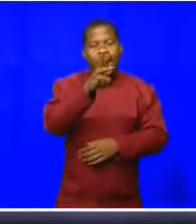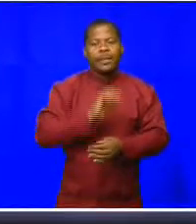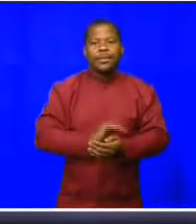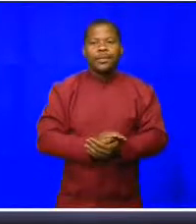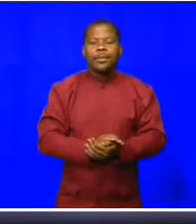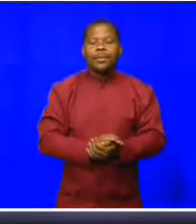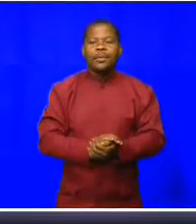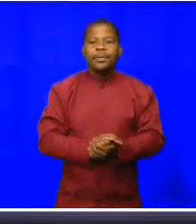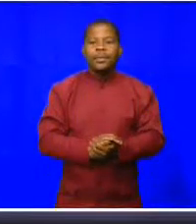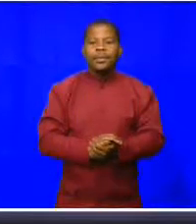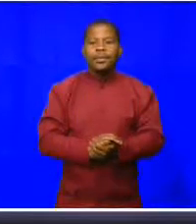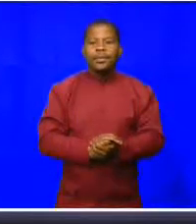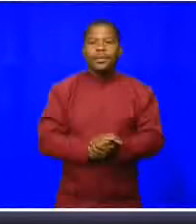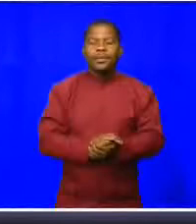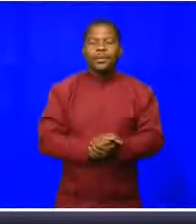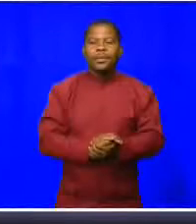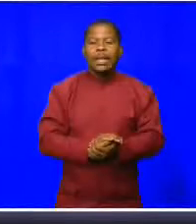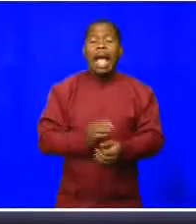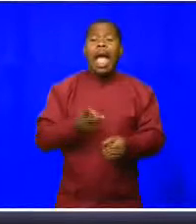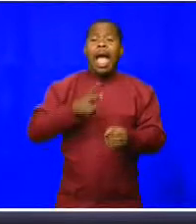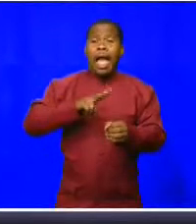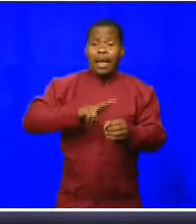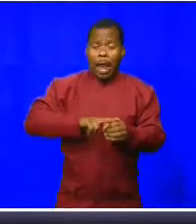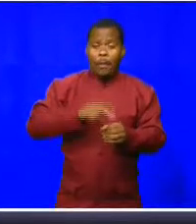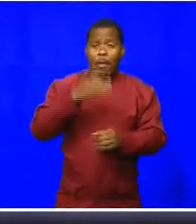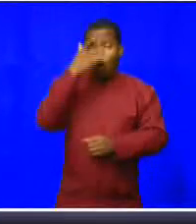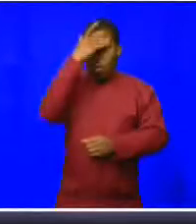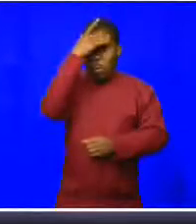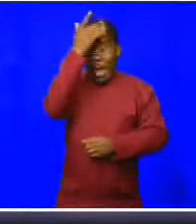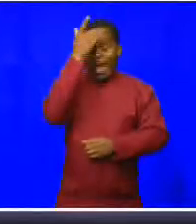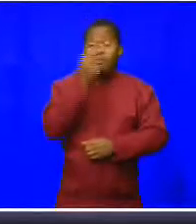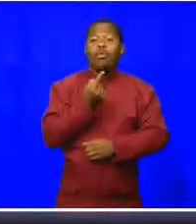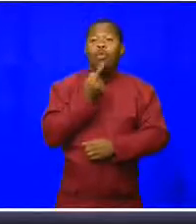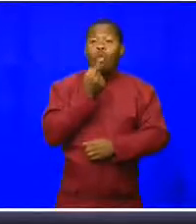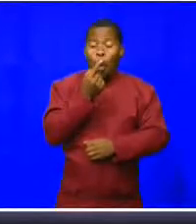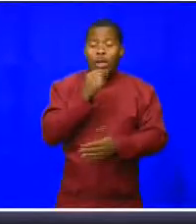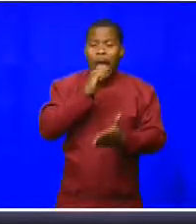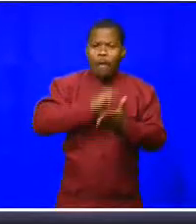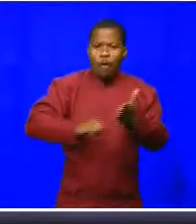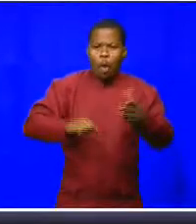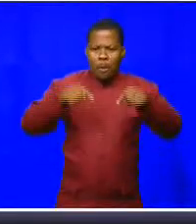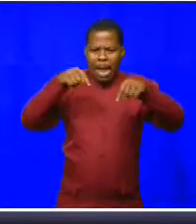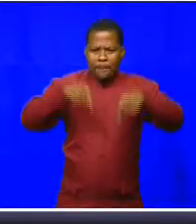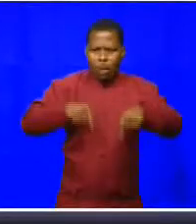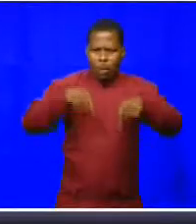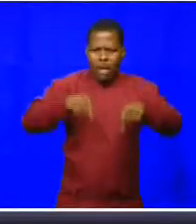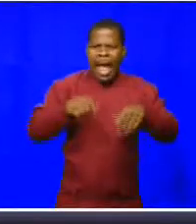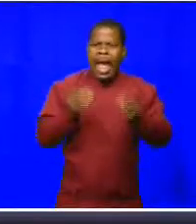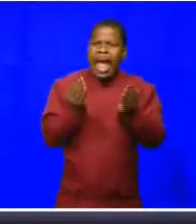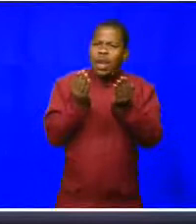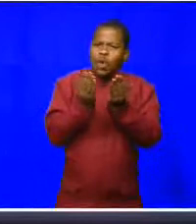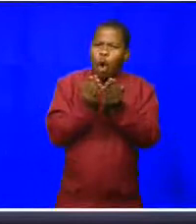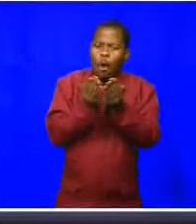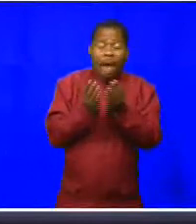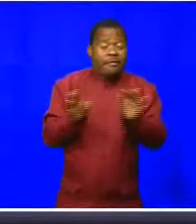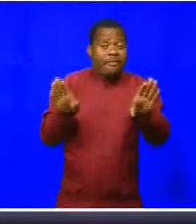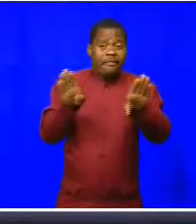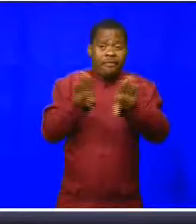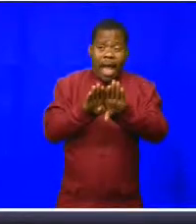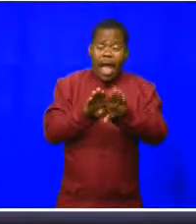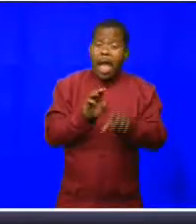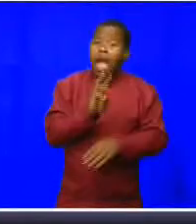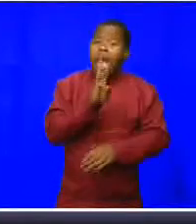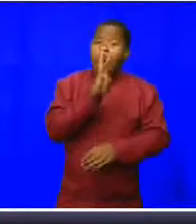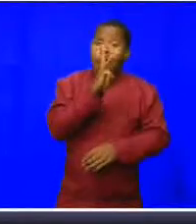tikolwa divalwe kusukela namhlanje lengikhulumako kuze kube isikhathi